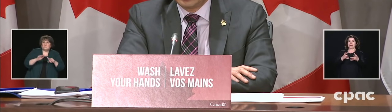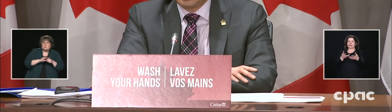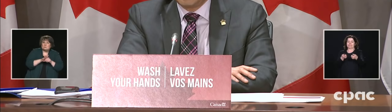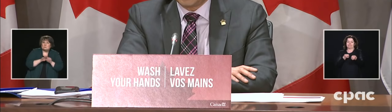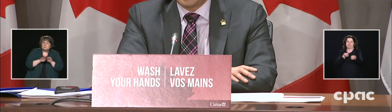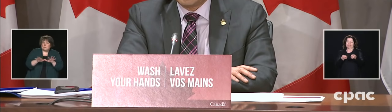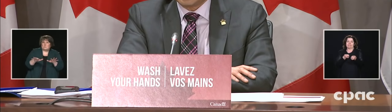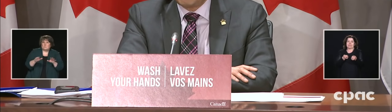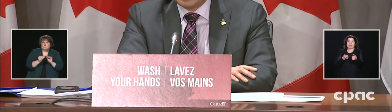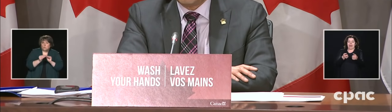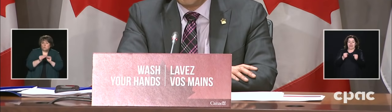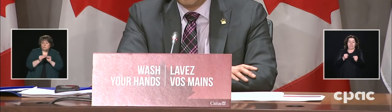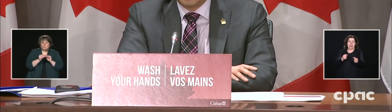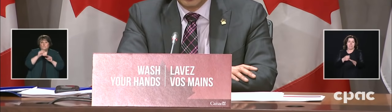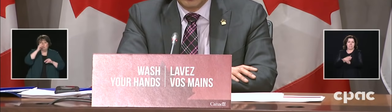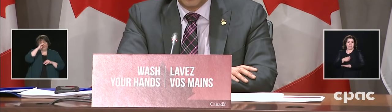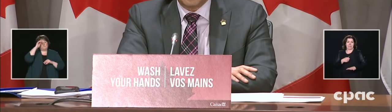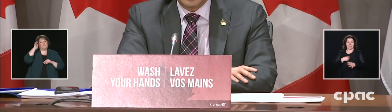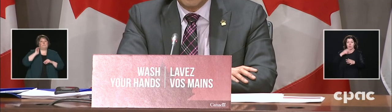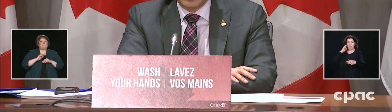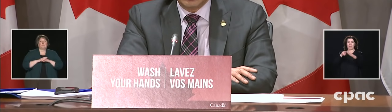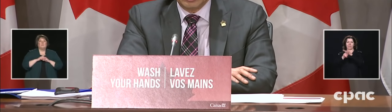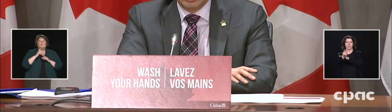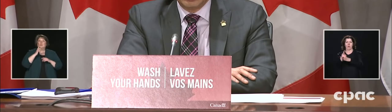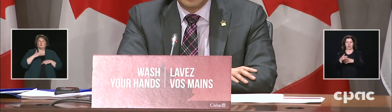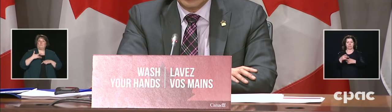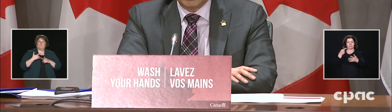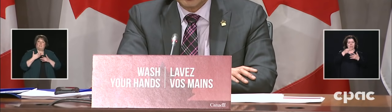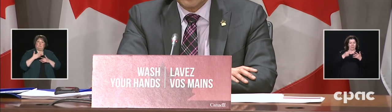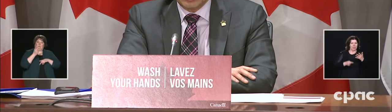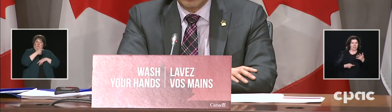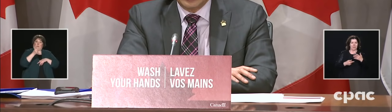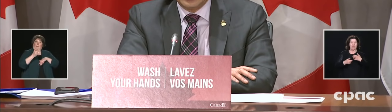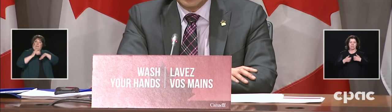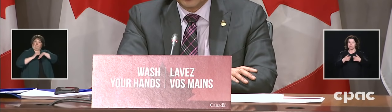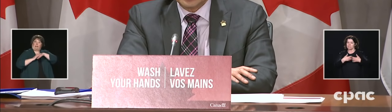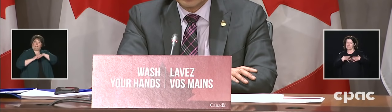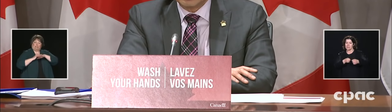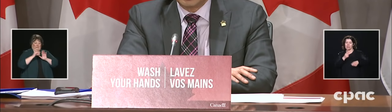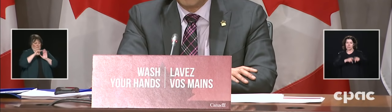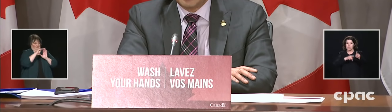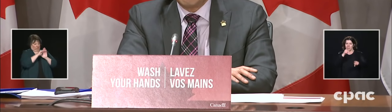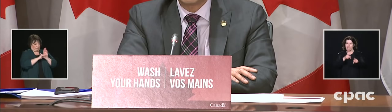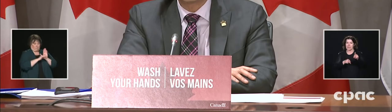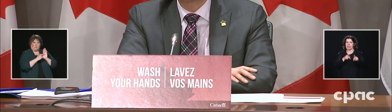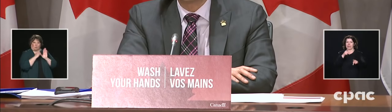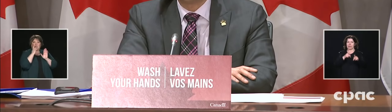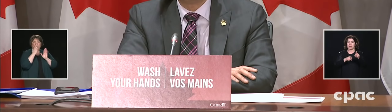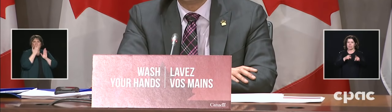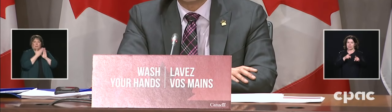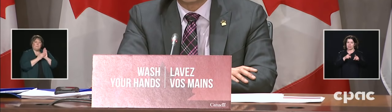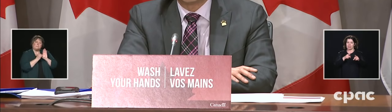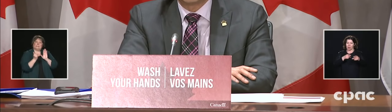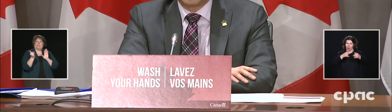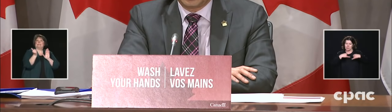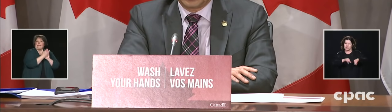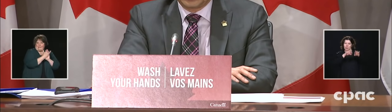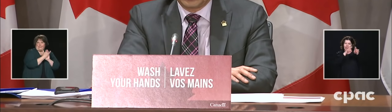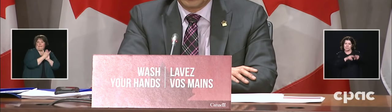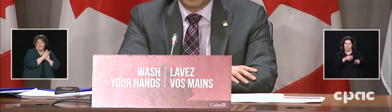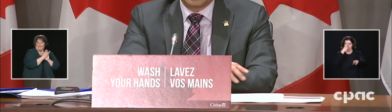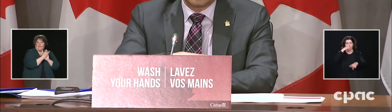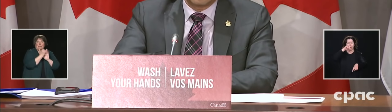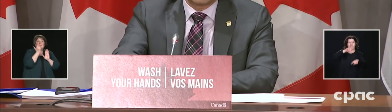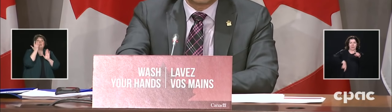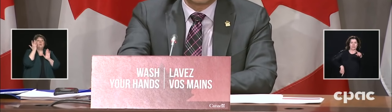publique devront être maintenues pour prévenir le déclenchement et la croissance de nouvelles vagues épidémiques.